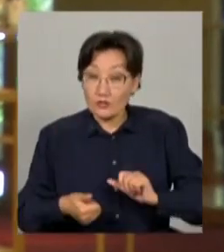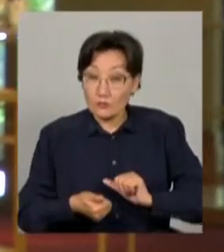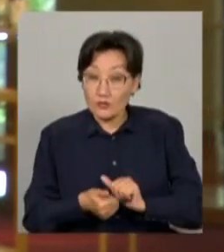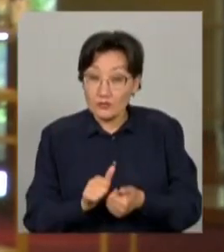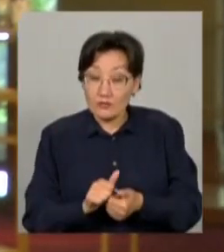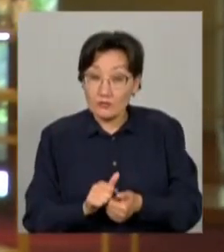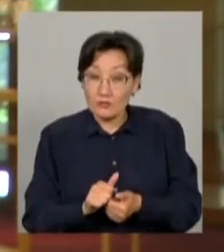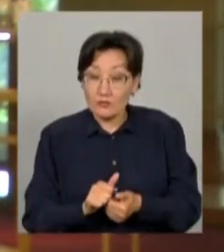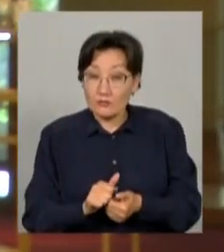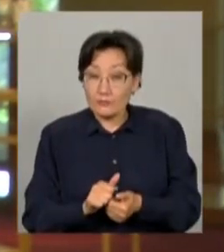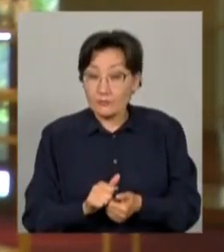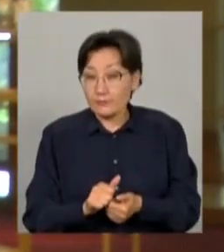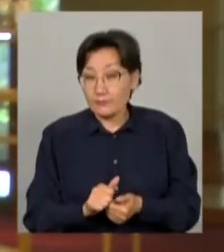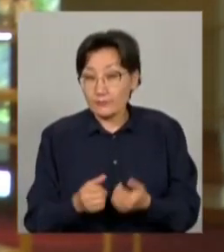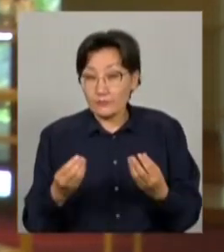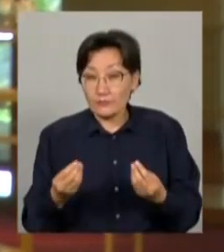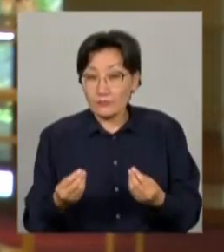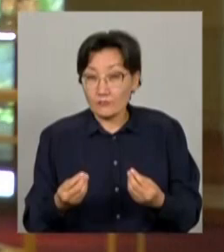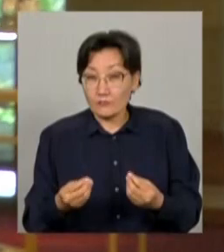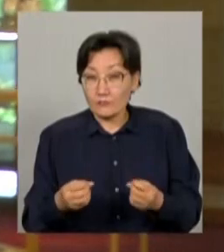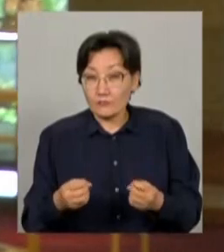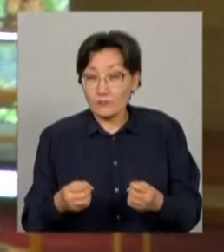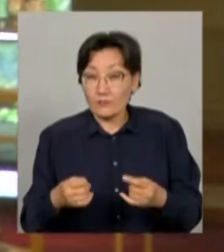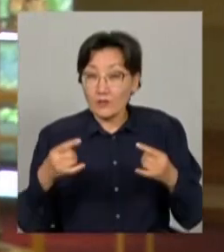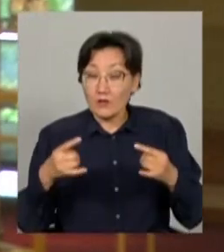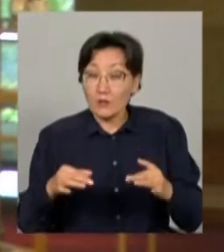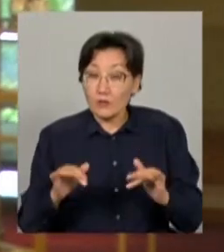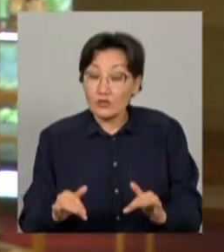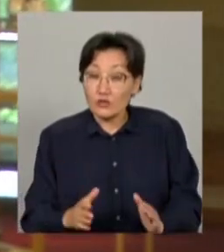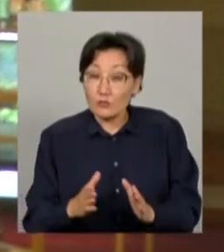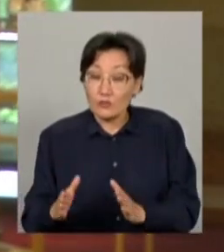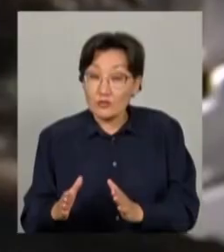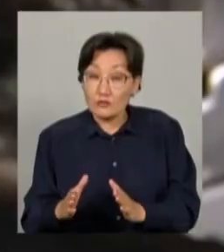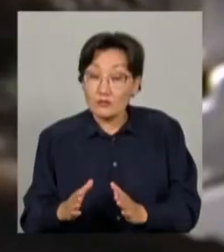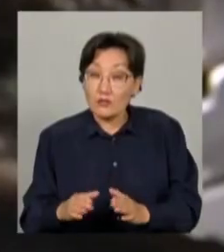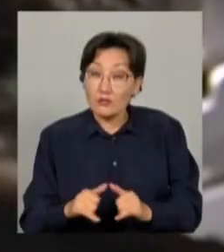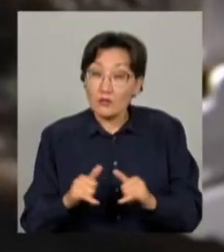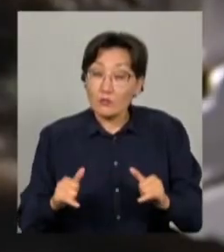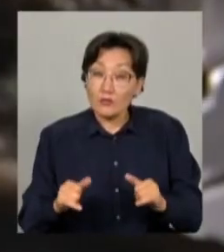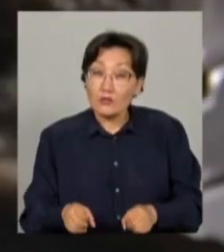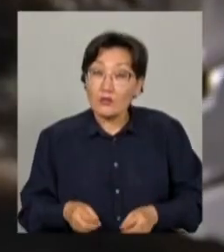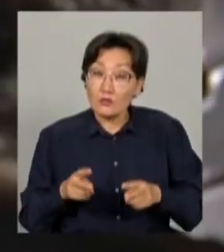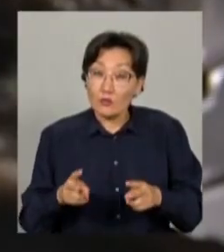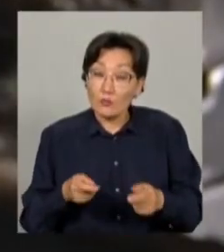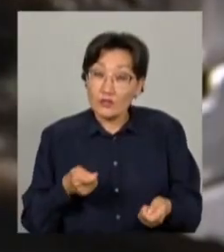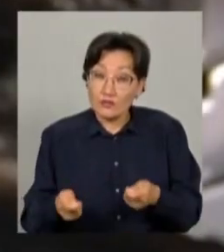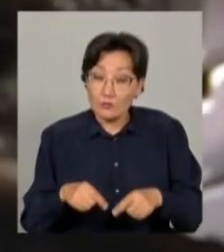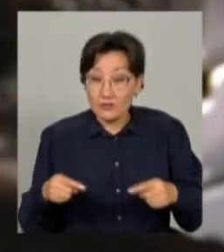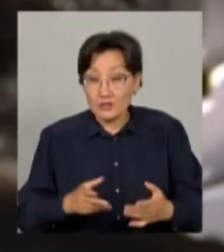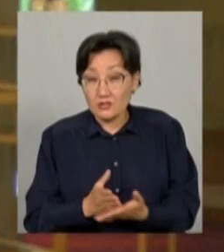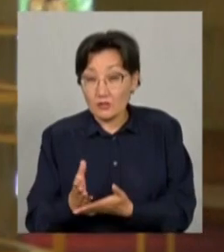қазынашылық жүйелеріндегі ақпараттық жүйелердің дамуы, тәуекелдерді басқару, тағы да басқа салаларды